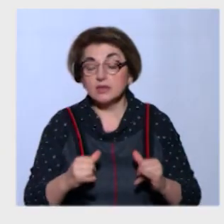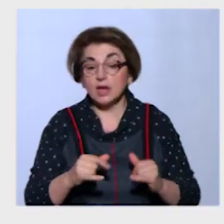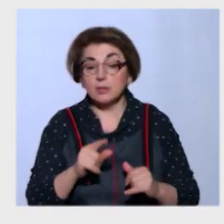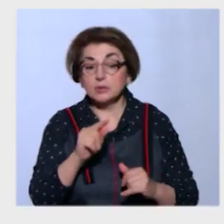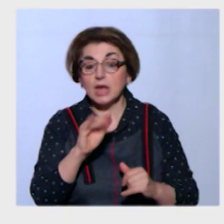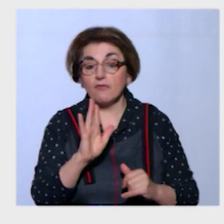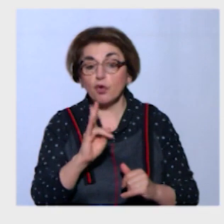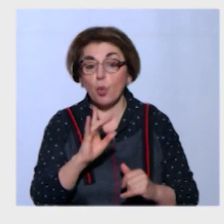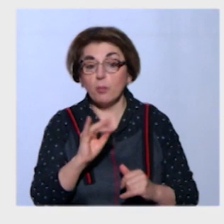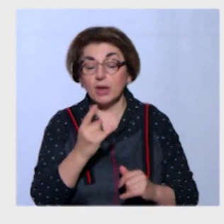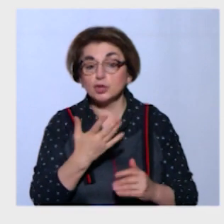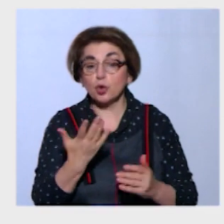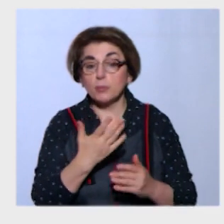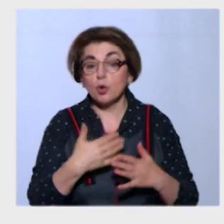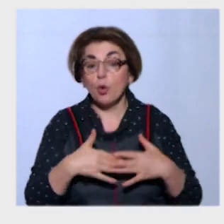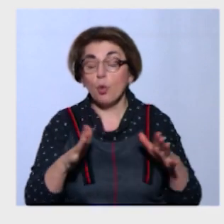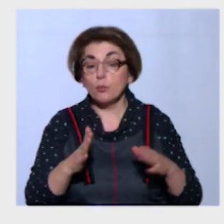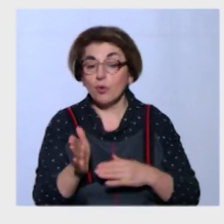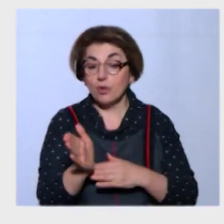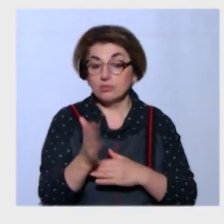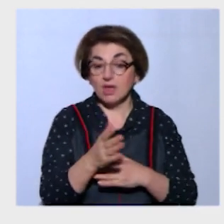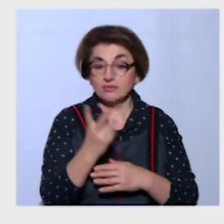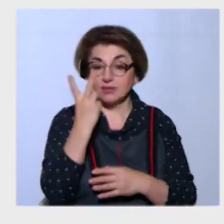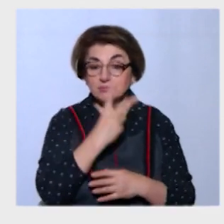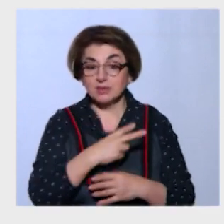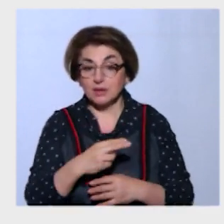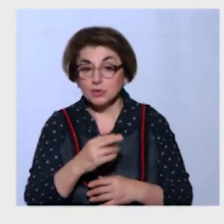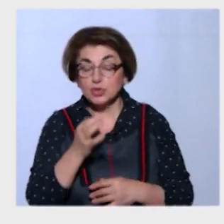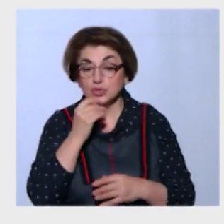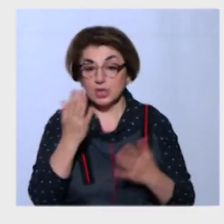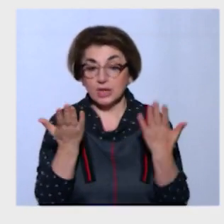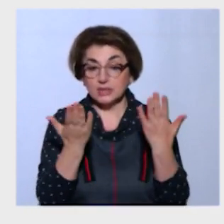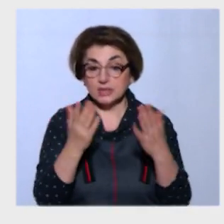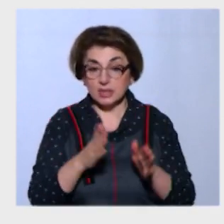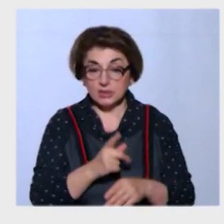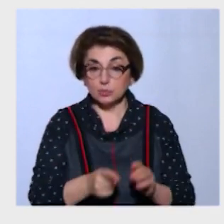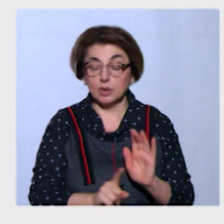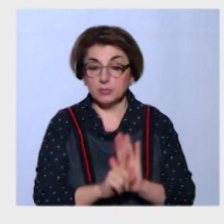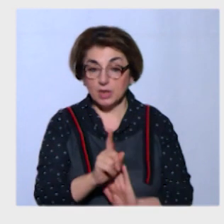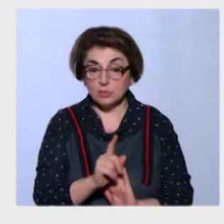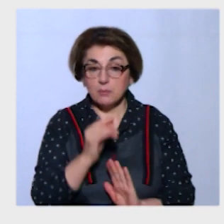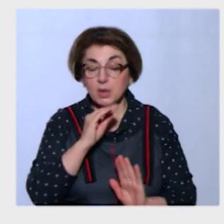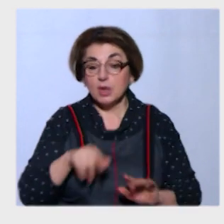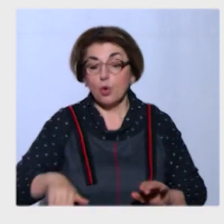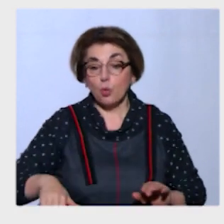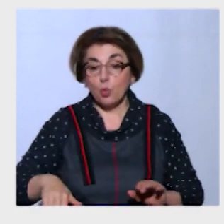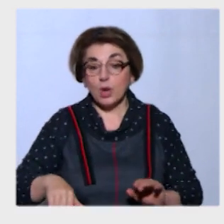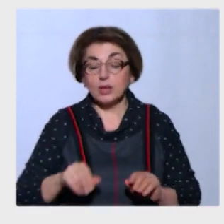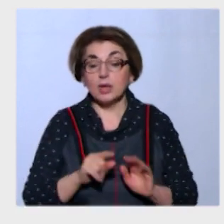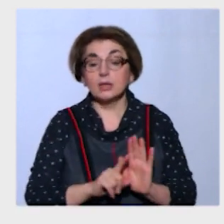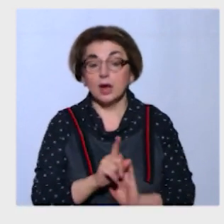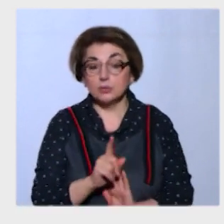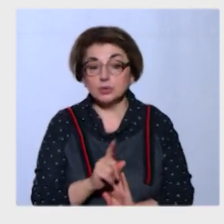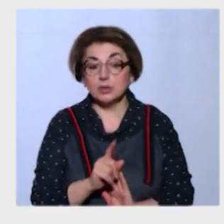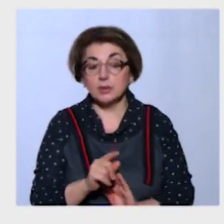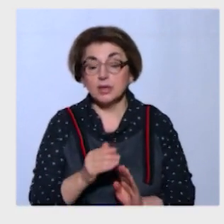რომელიც უფრო მეტად თევზს გავს, როგორც გითხარით. ჯერ წინა კიდურები ჩნდება, შემდეგ უკანა კიდურები